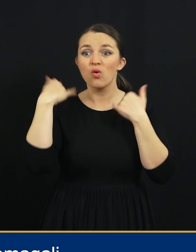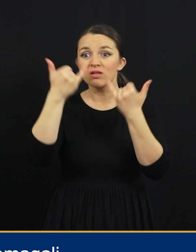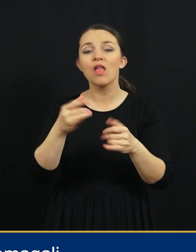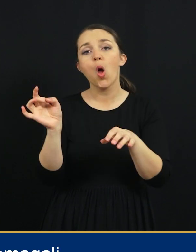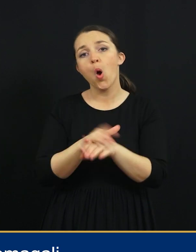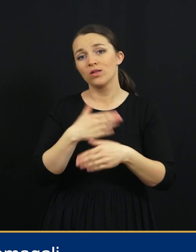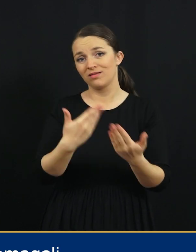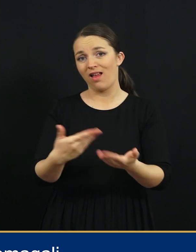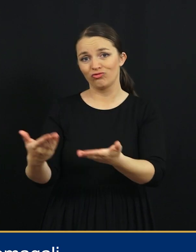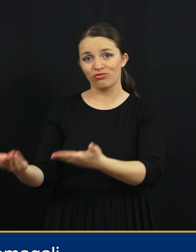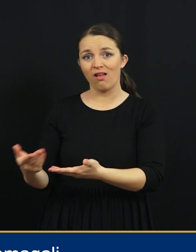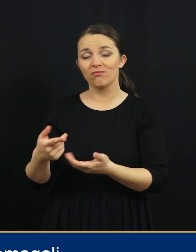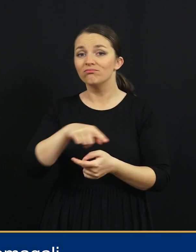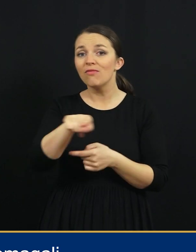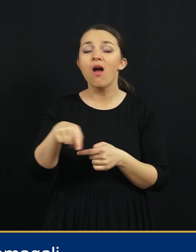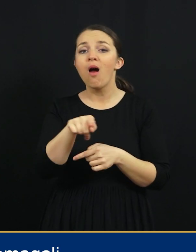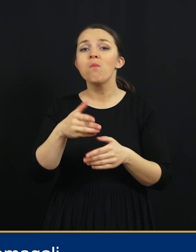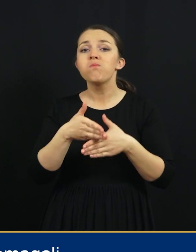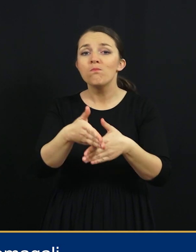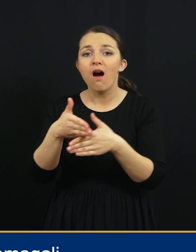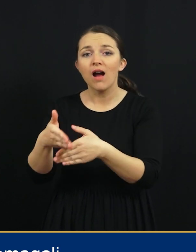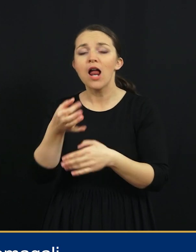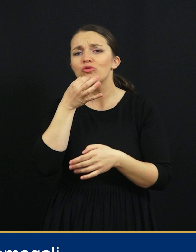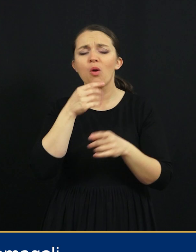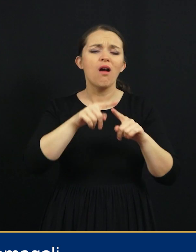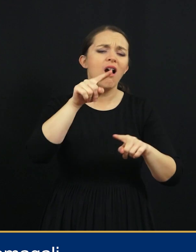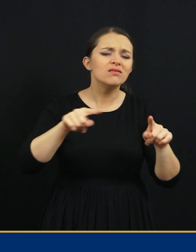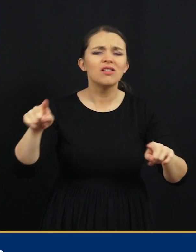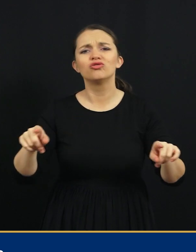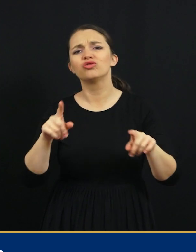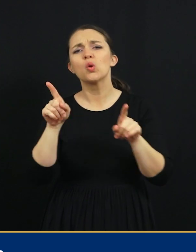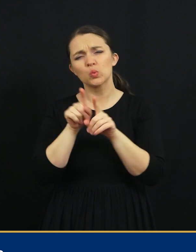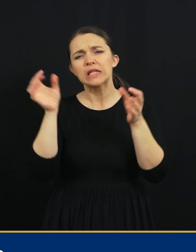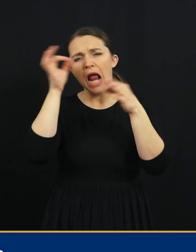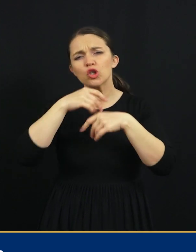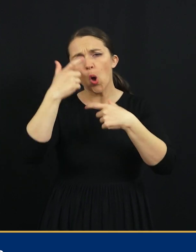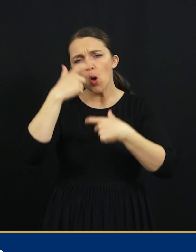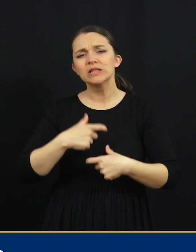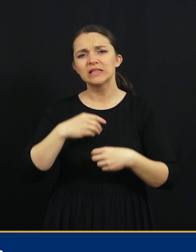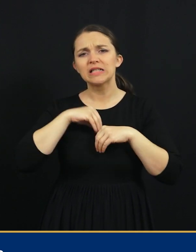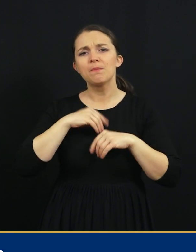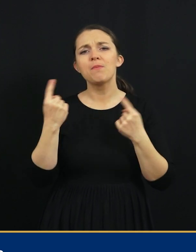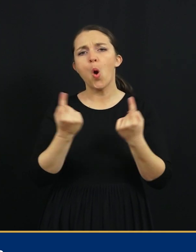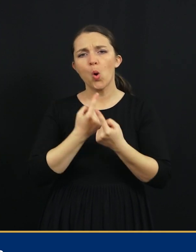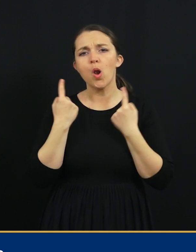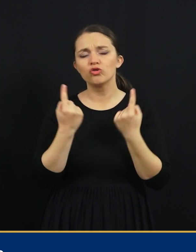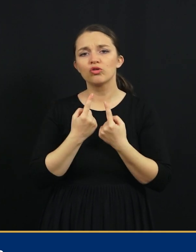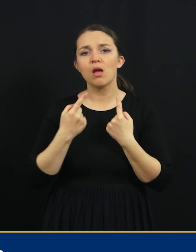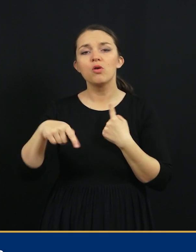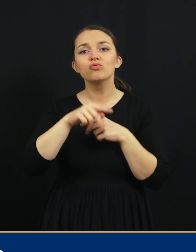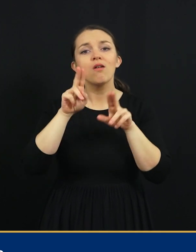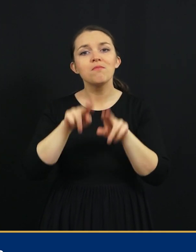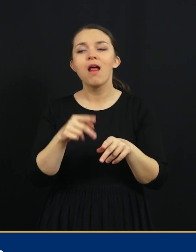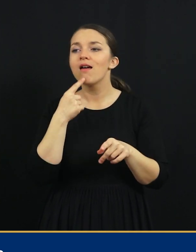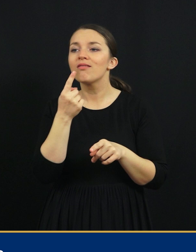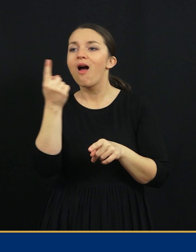doslej osrečili, jim pomagali, da so navkljub različnim, tudi tragičnim osebnim okoliščinam